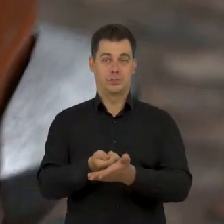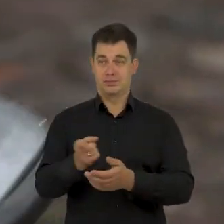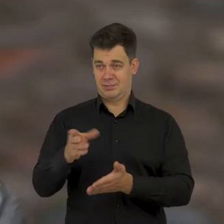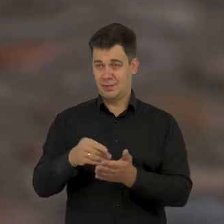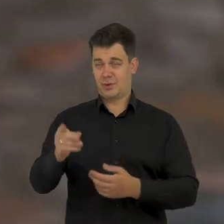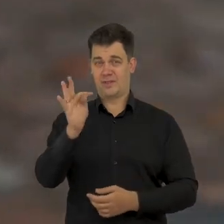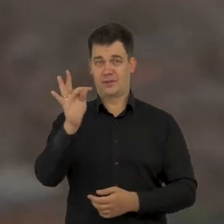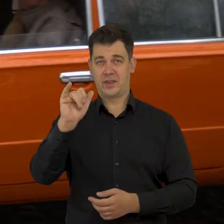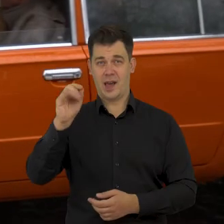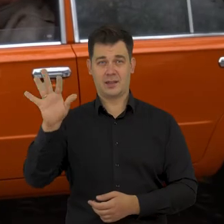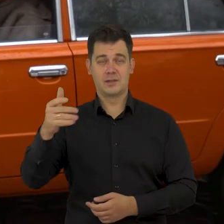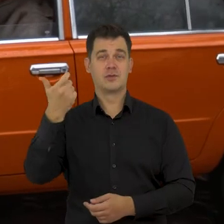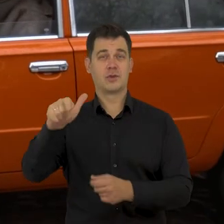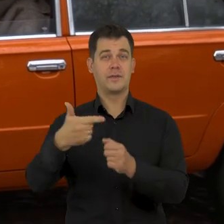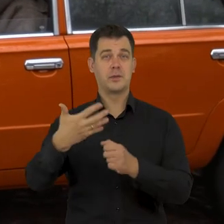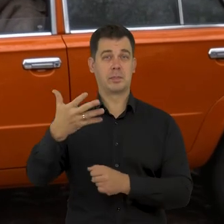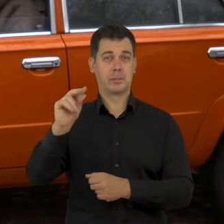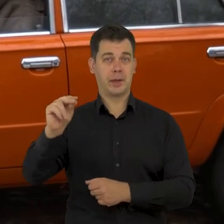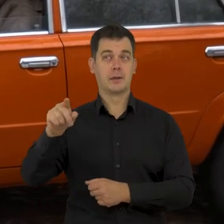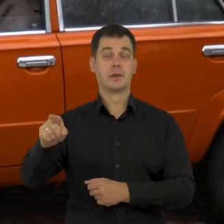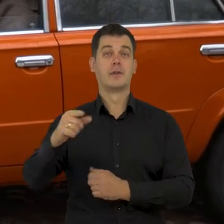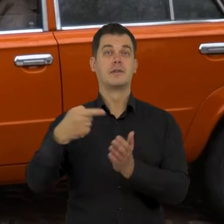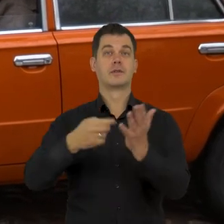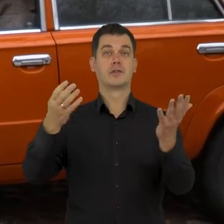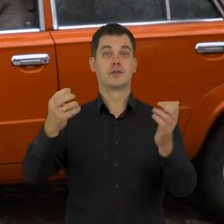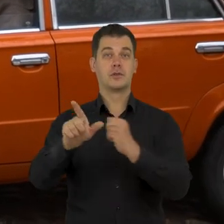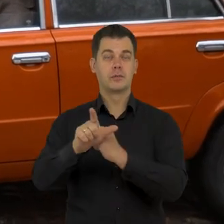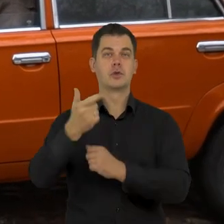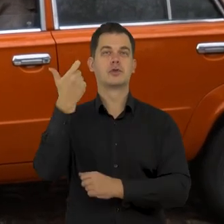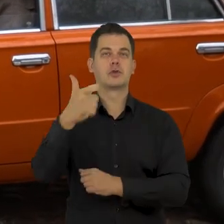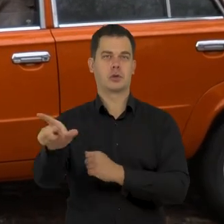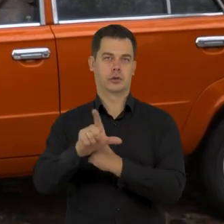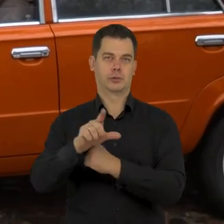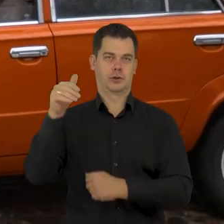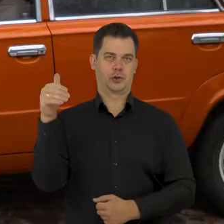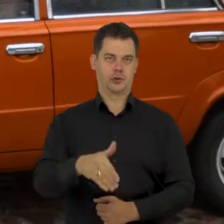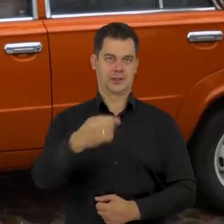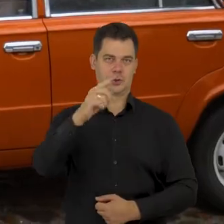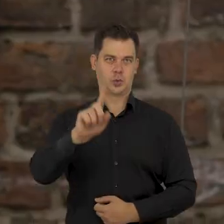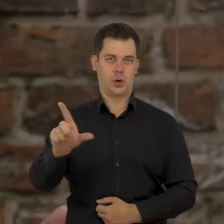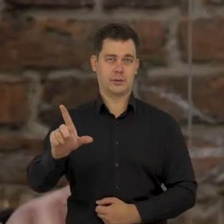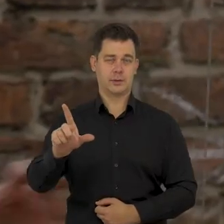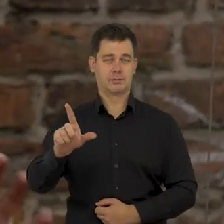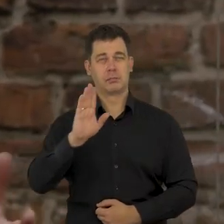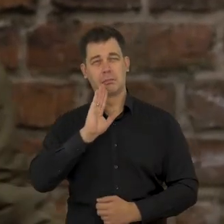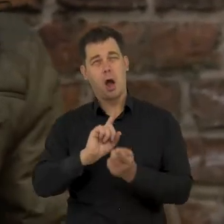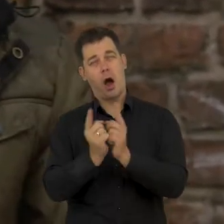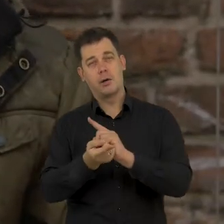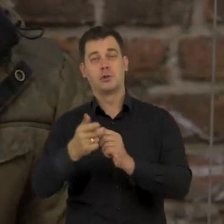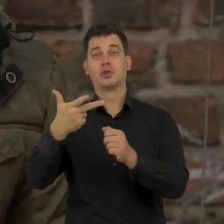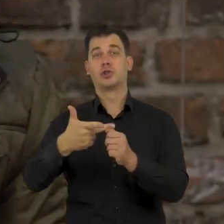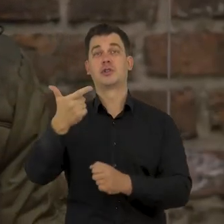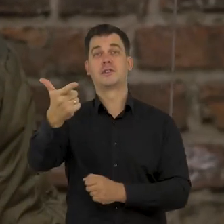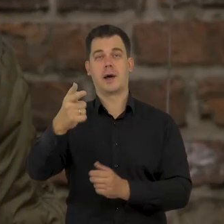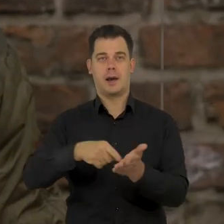taki Fiat 125P w 79 roku kosztował 170 tysięcy złotych, czyli to mniej więcej